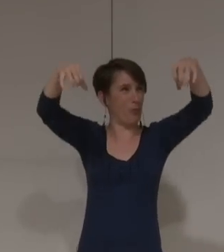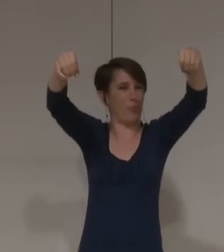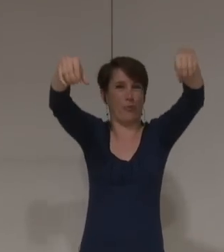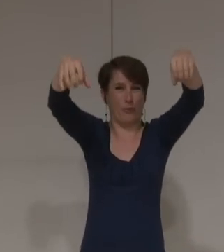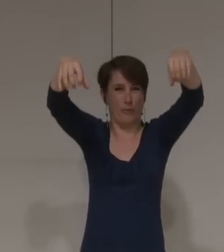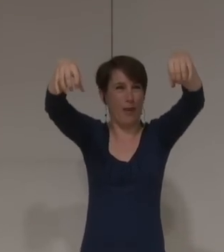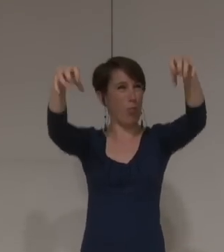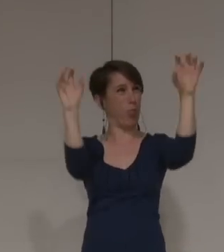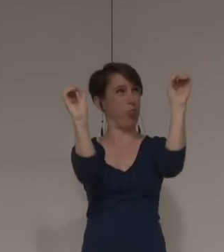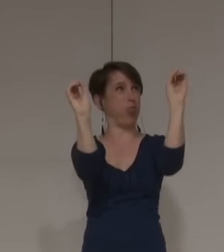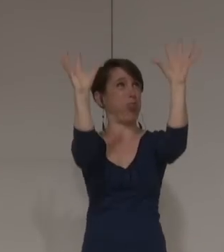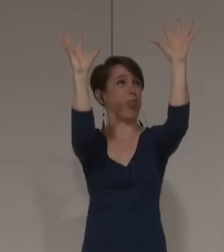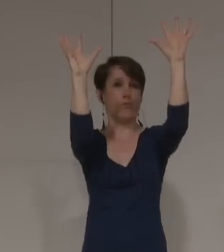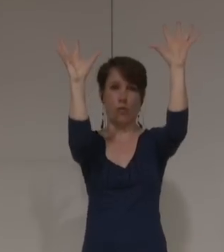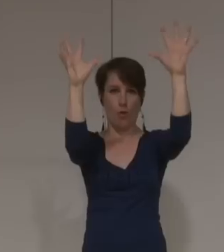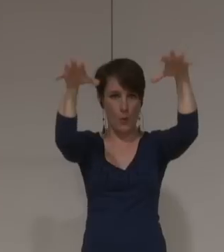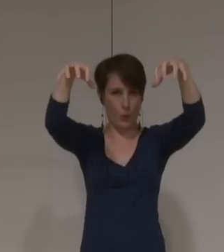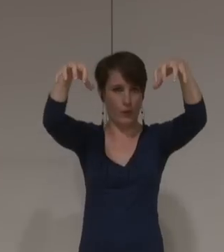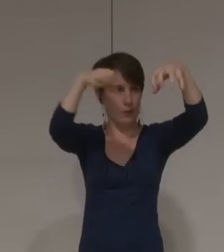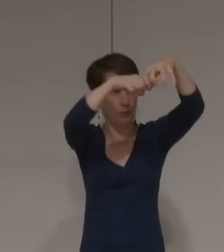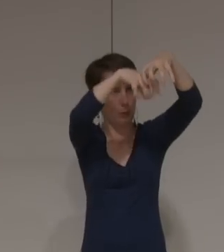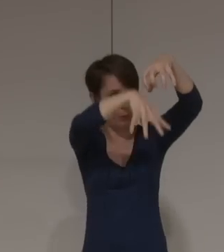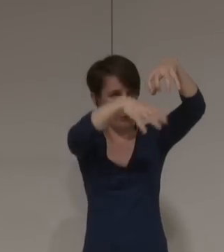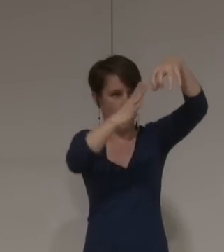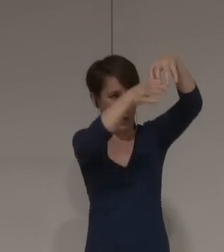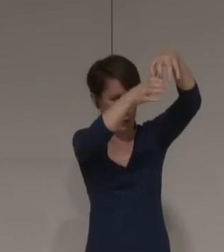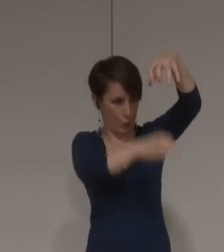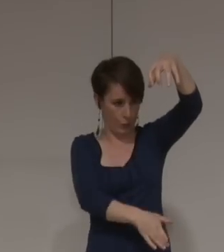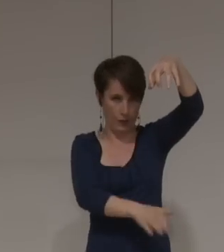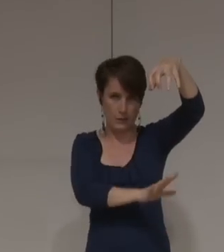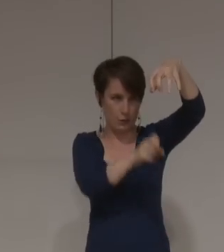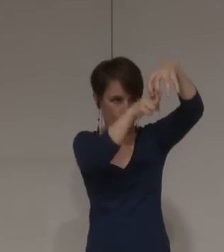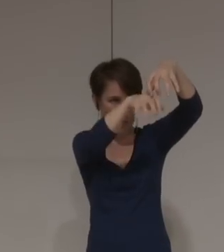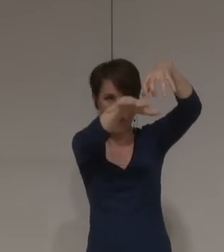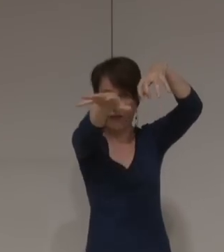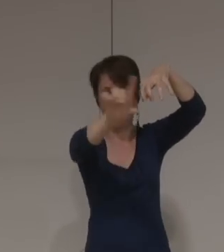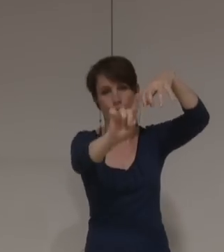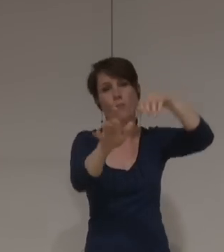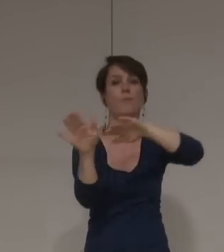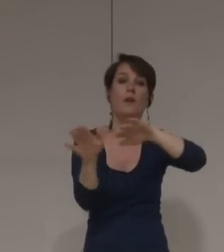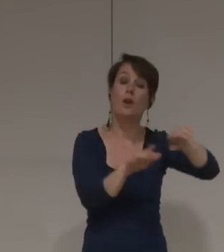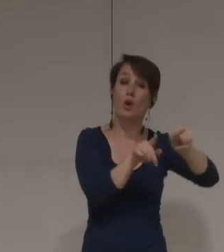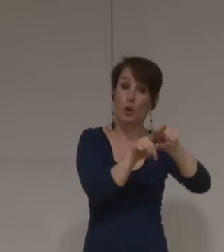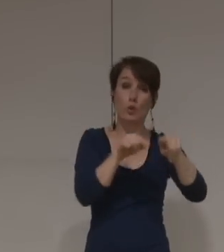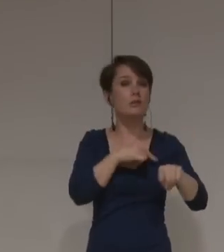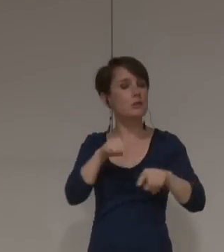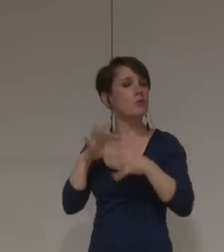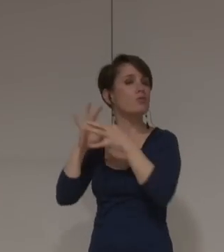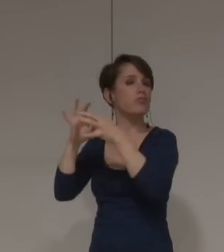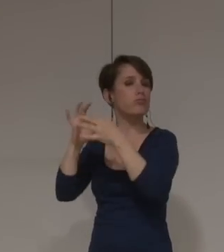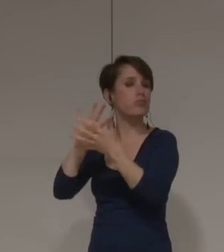rapport à l'horizontale nous serons ainsi totalement en phase avec la Charat de la FRAPNA pour un éclairage